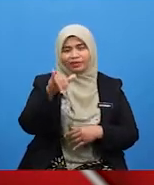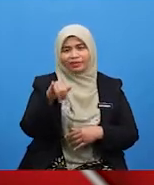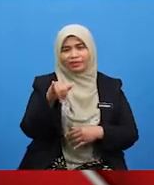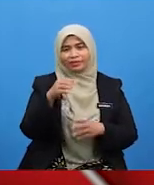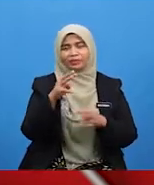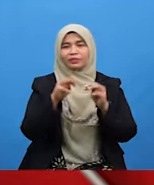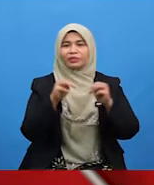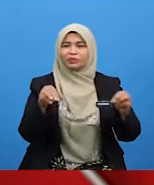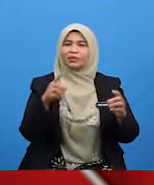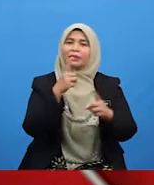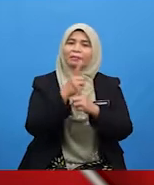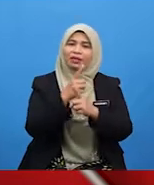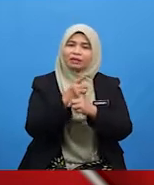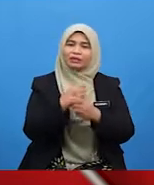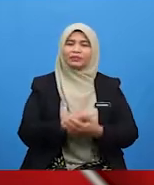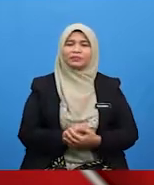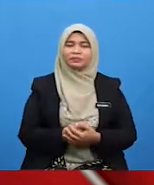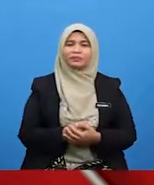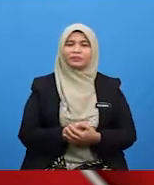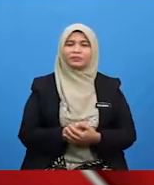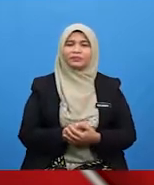Ya, murid-murid. Betul tu, murid.